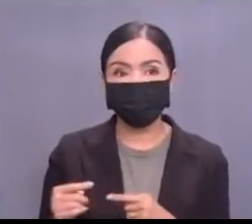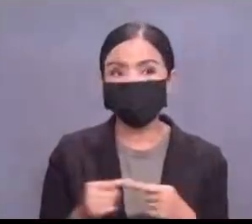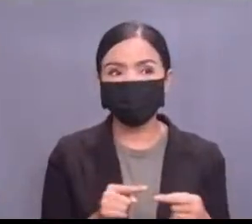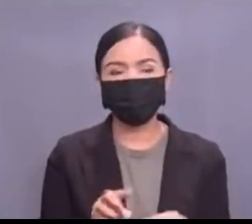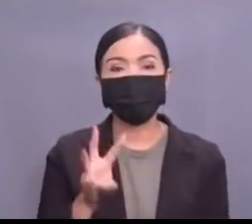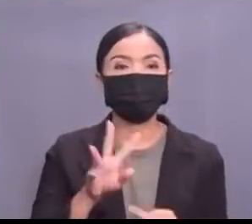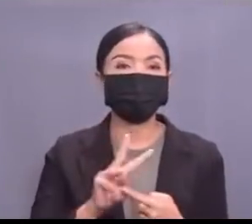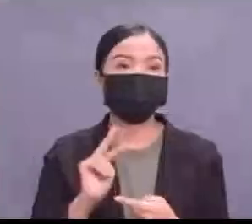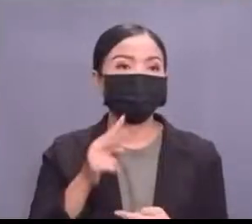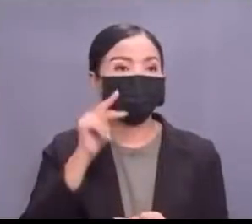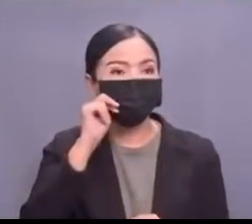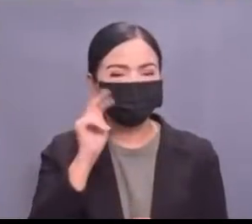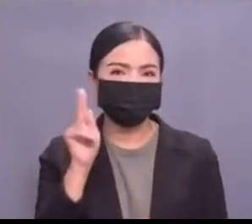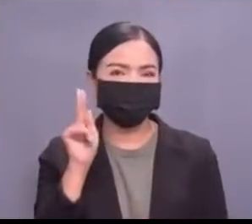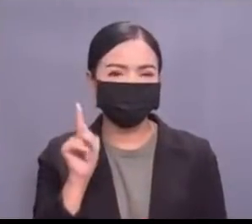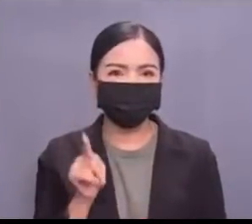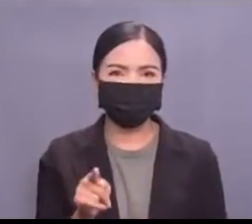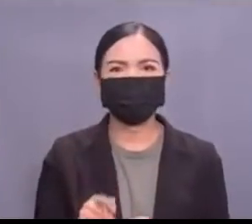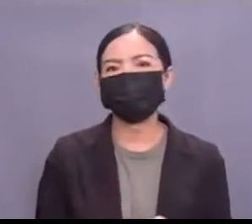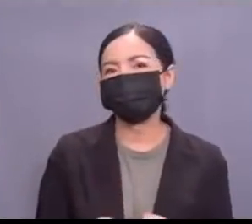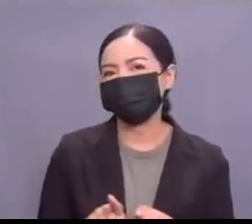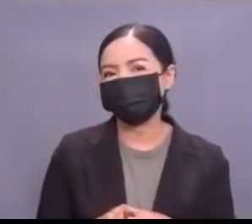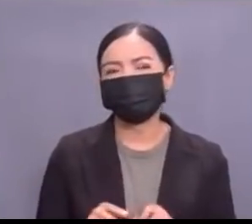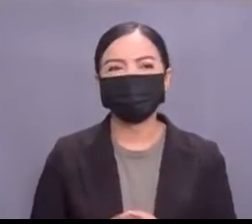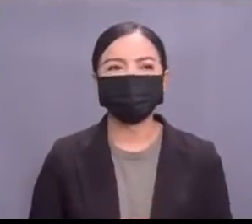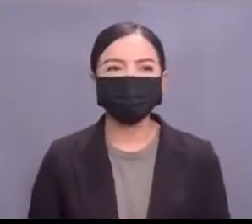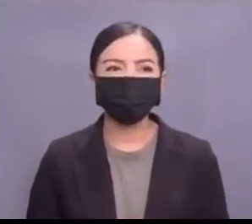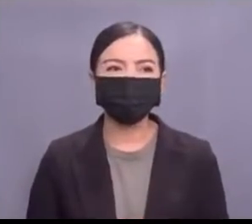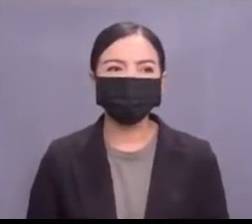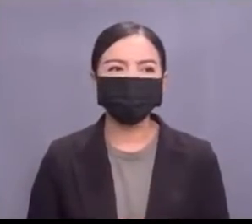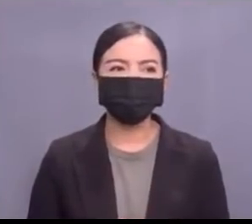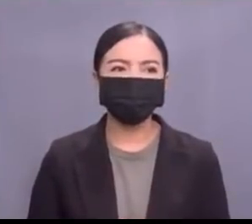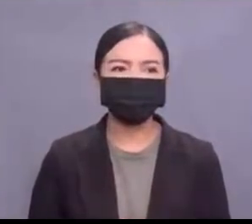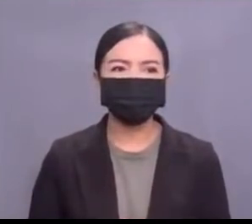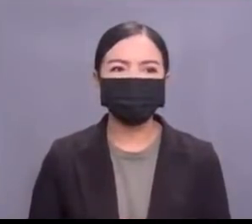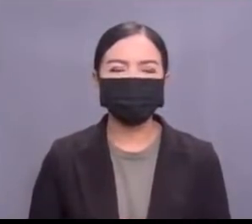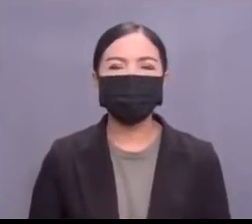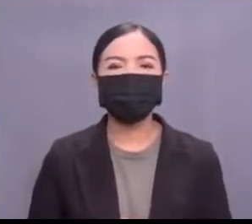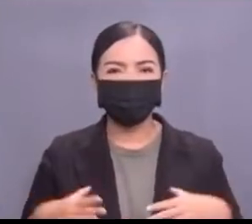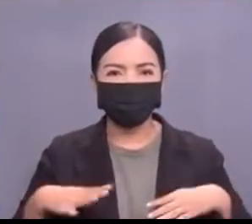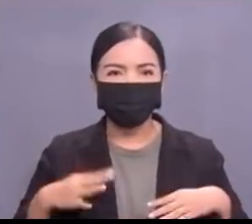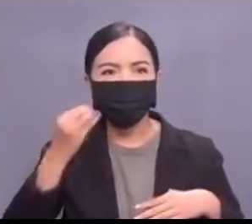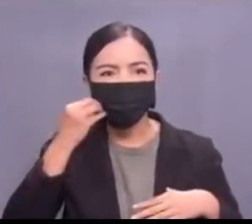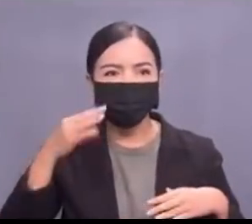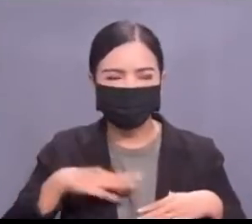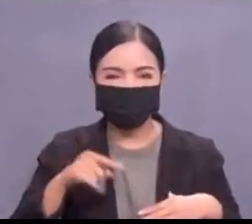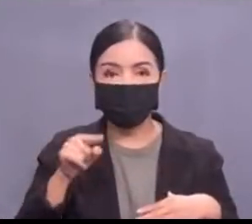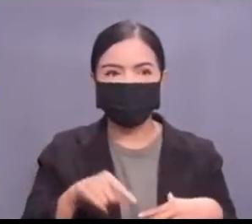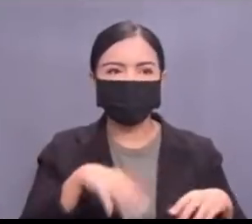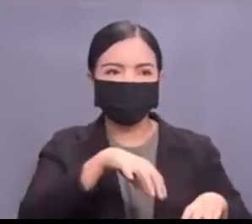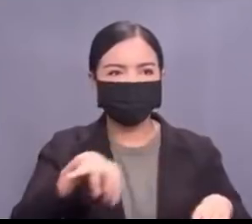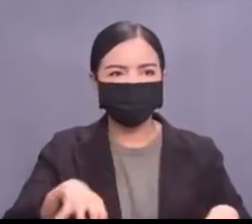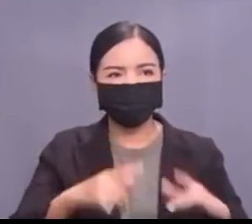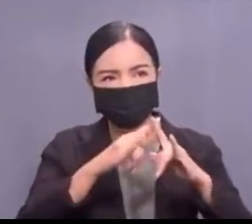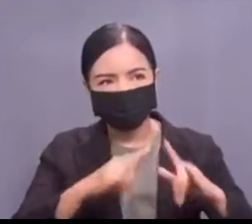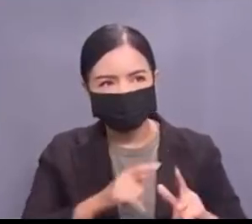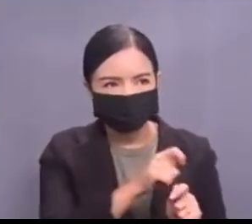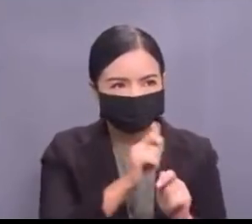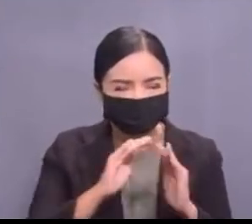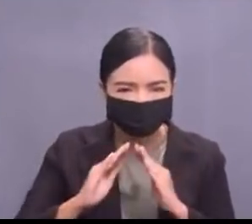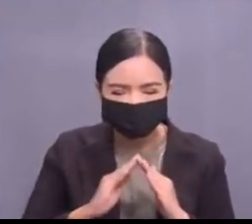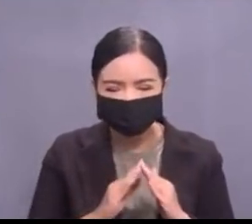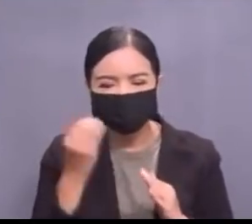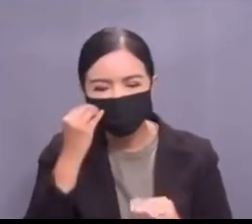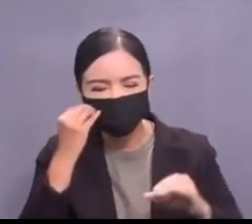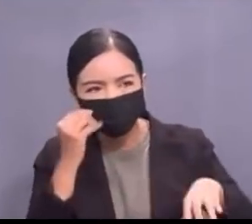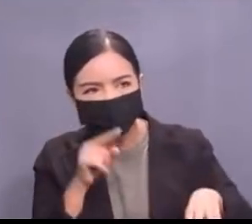ดยาวใกล้กรุงเทพกันมาหน่อยคึกคัก เที่ยวเลยตะเวนเที่ยวเลย ใช่ค่ะคนไปพักรีสอร์ทกันเยอะมากนะท่องเที่ยวกางเต็นท์ก็กางไปรีส